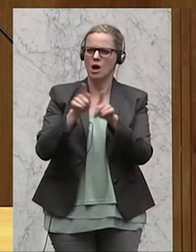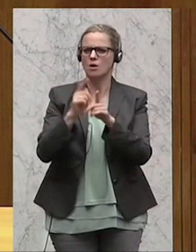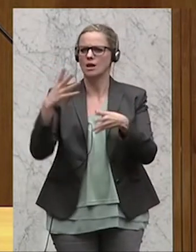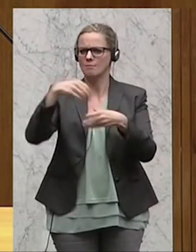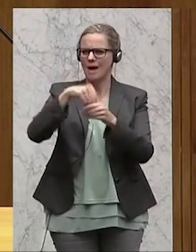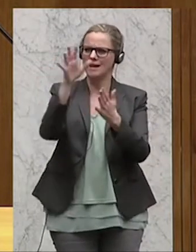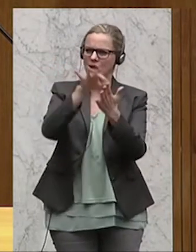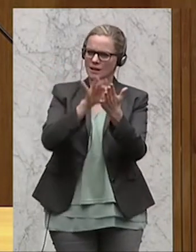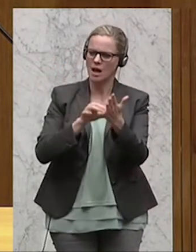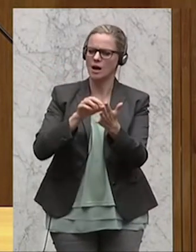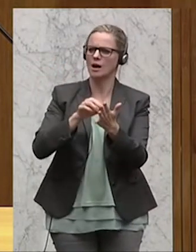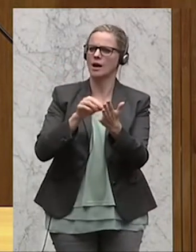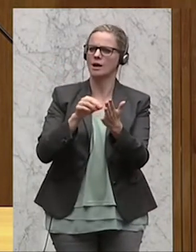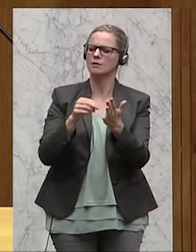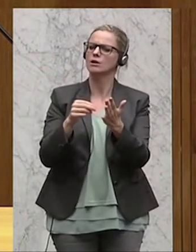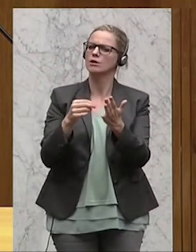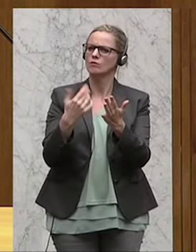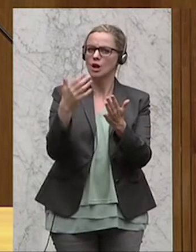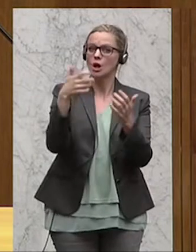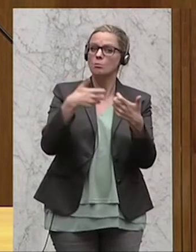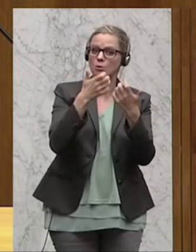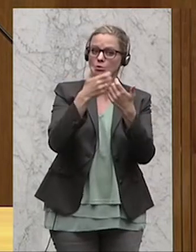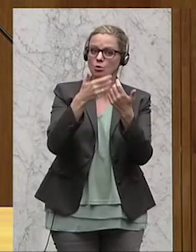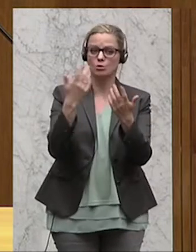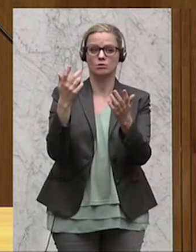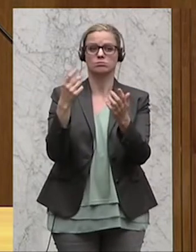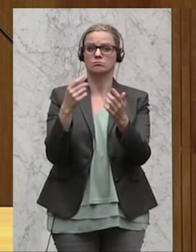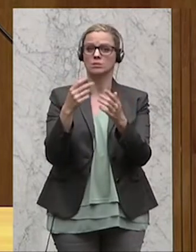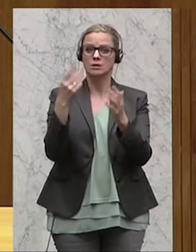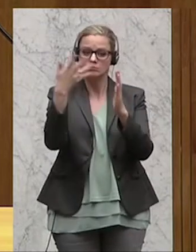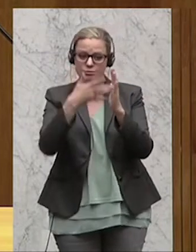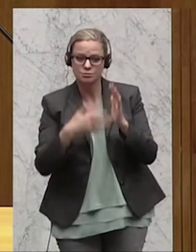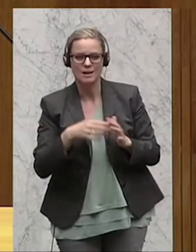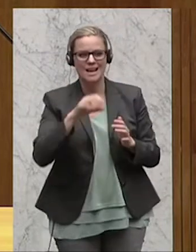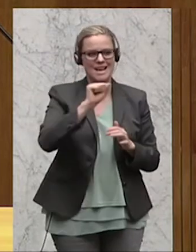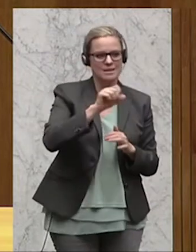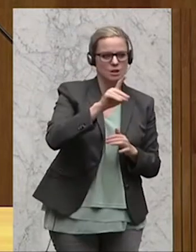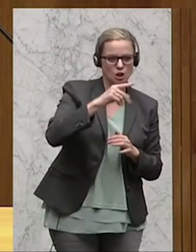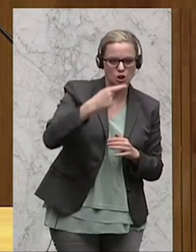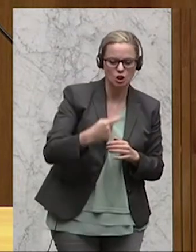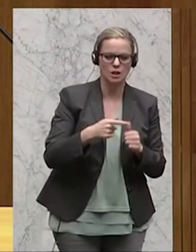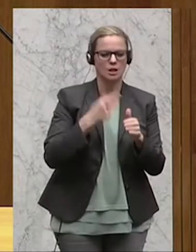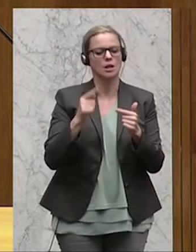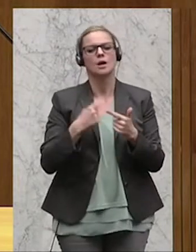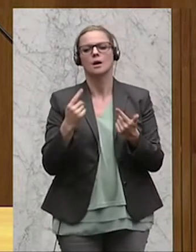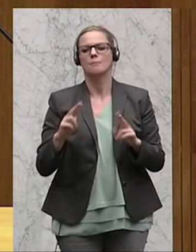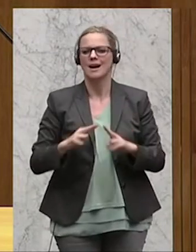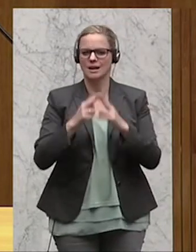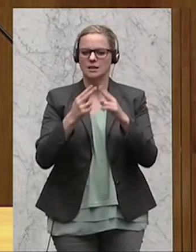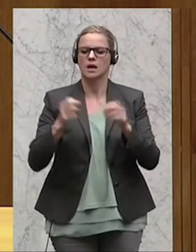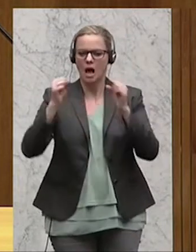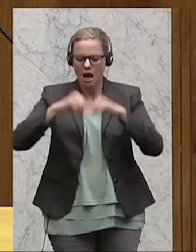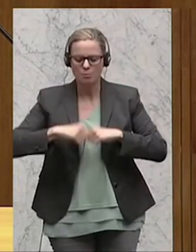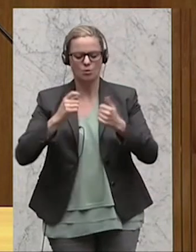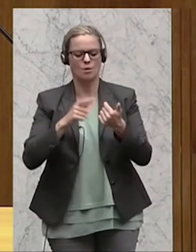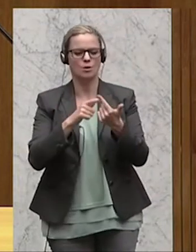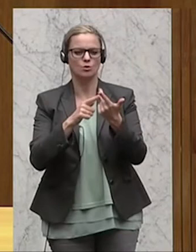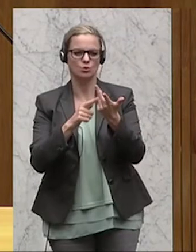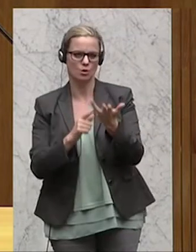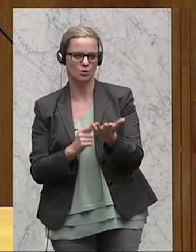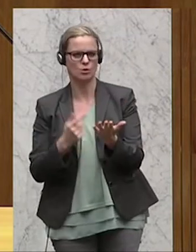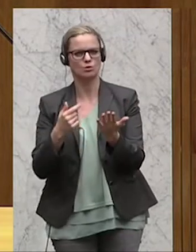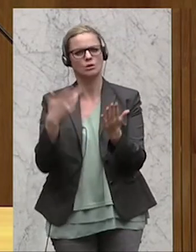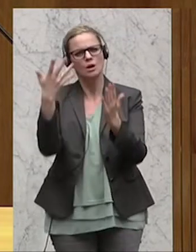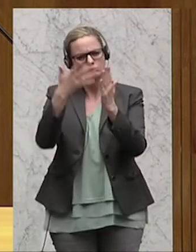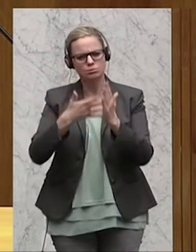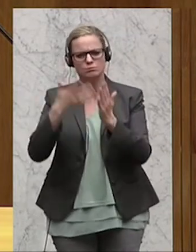dass jedes Produkt anhand der Auflagen abklopft, eben anhand der SDGs, anhand des Pariser Abkommens und vieles